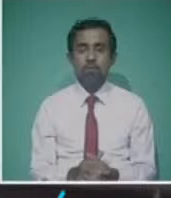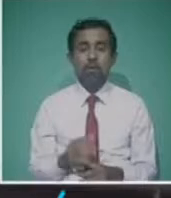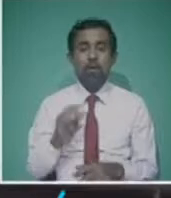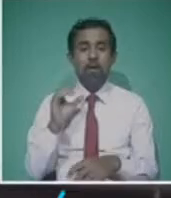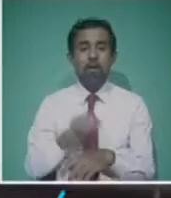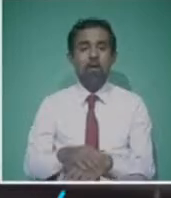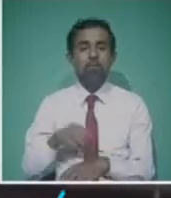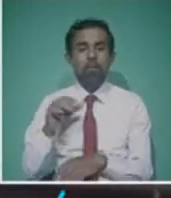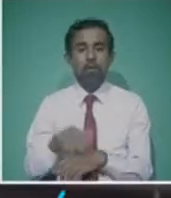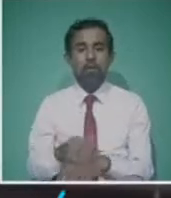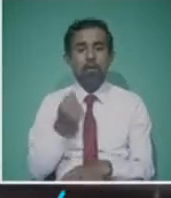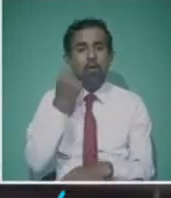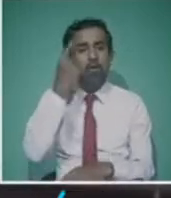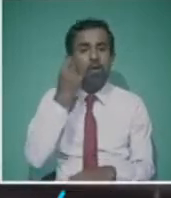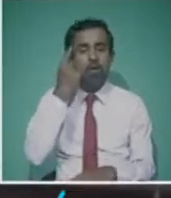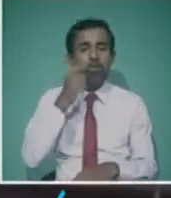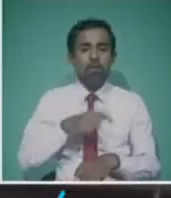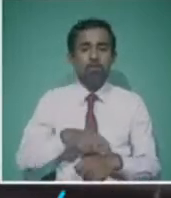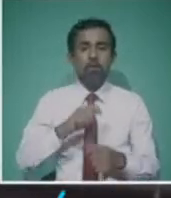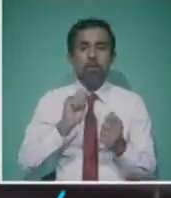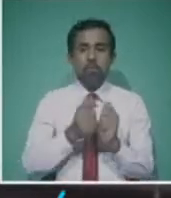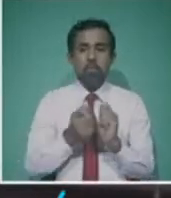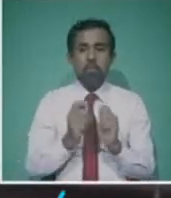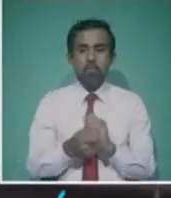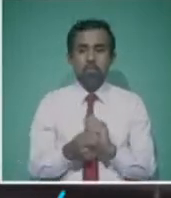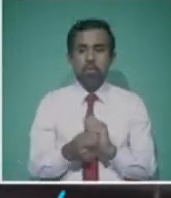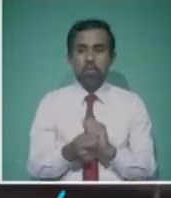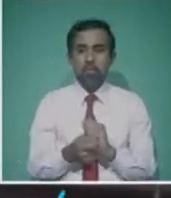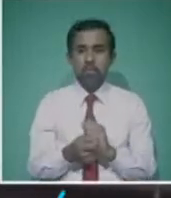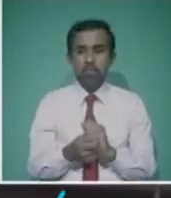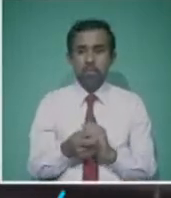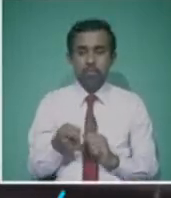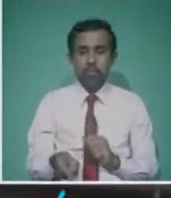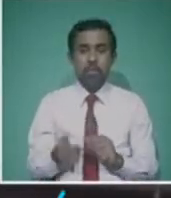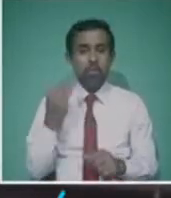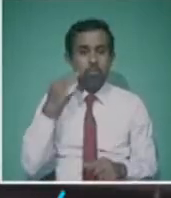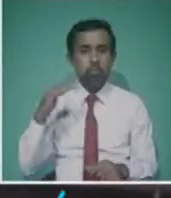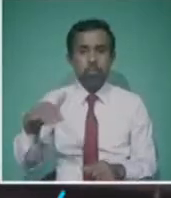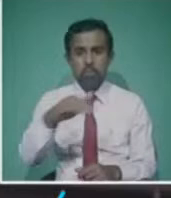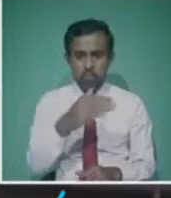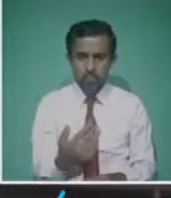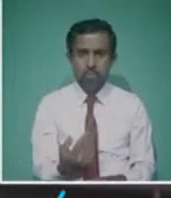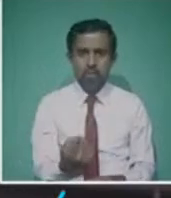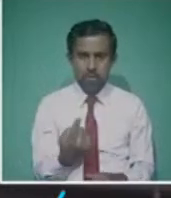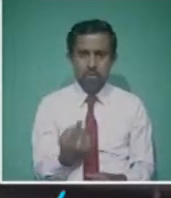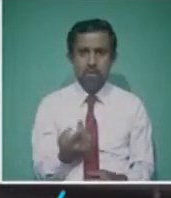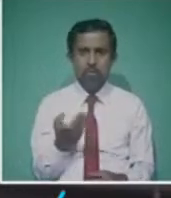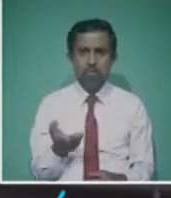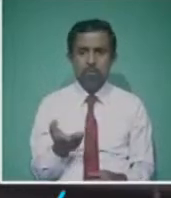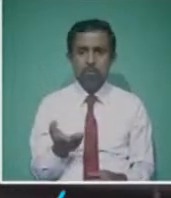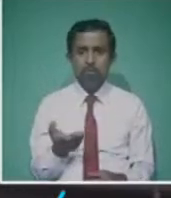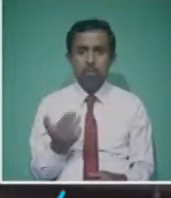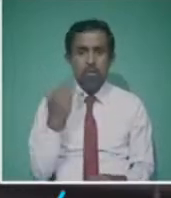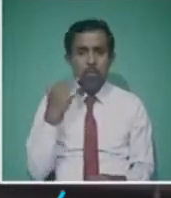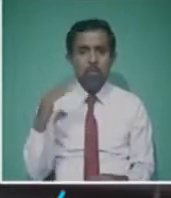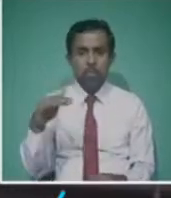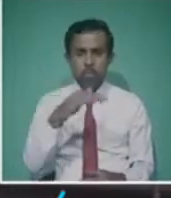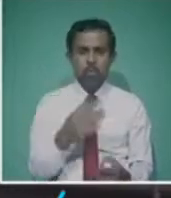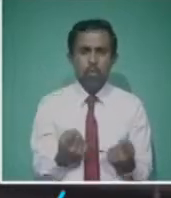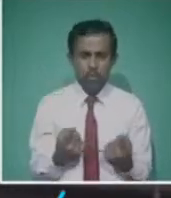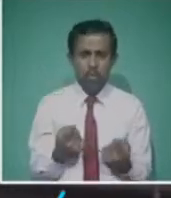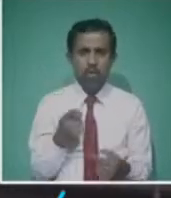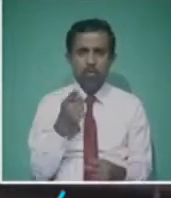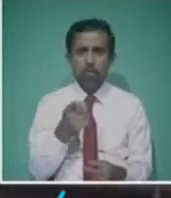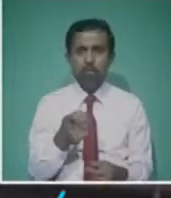ಅಹುವೆಚ್ಚ ವೆಲಾವಟ ಸಂಶೋಧನೆ ಕರಾಟ ಮೇಕದ ಜನತಾವ ಇಲ್ಲನ್ನೆ ಮೇಕ ಜನತಾವಗೆ